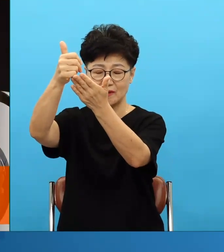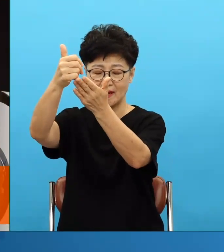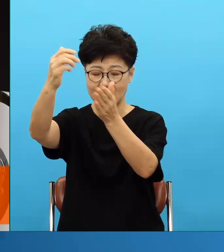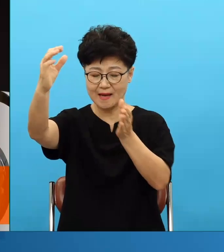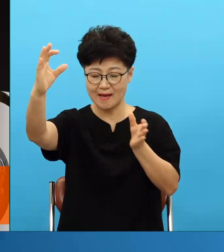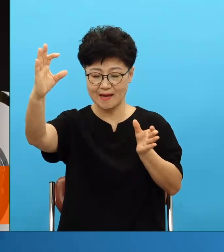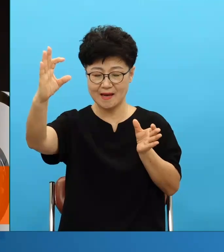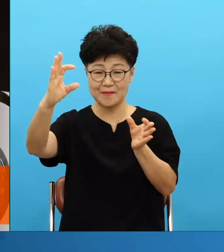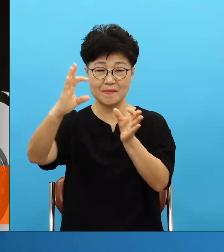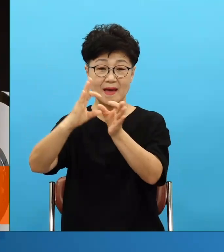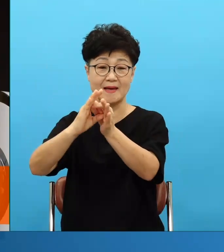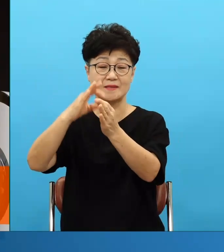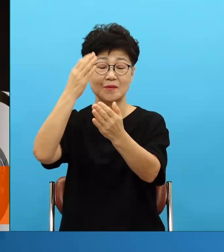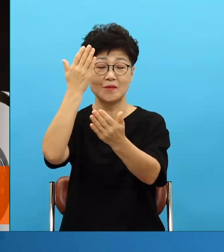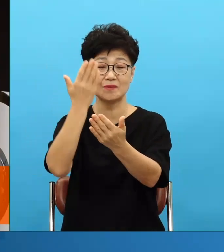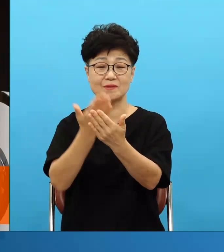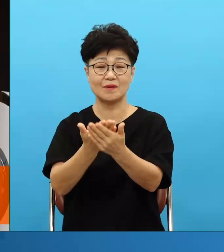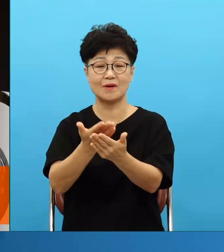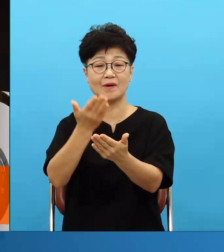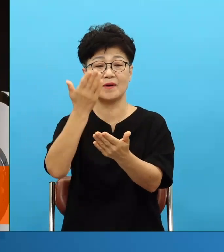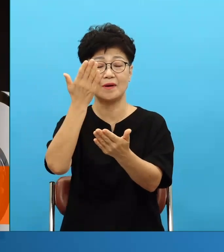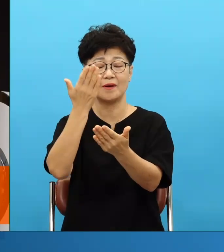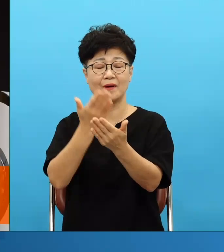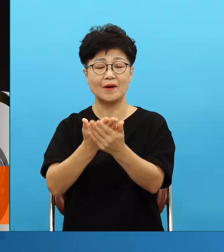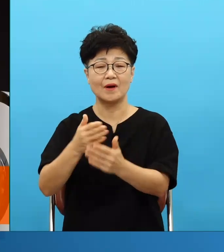주께 메소서.